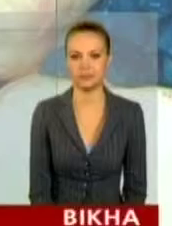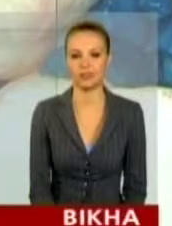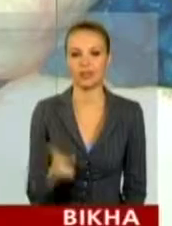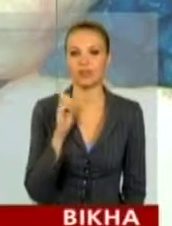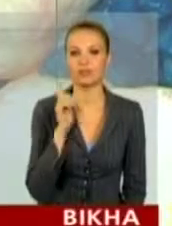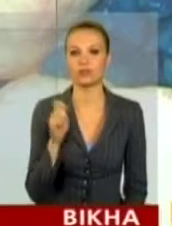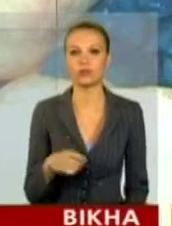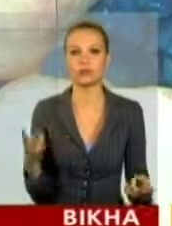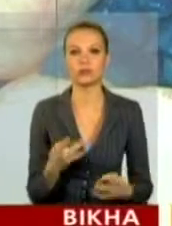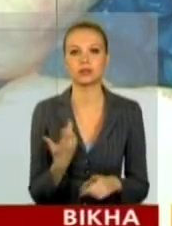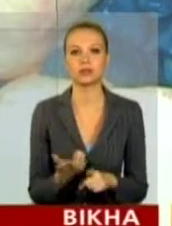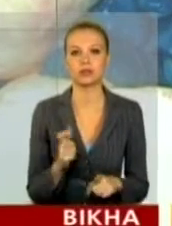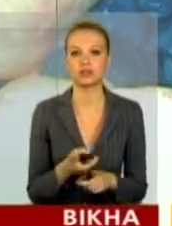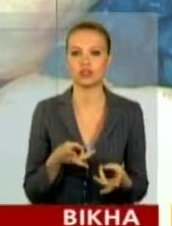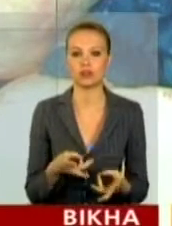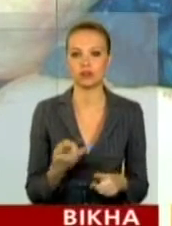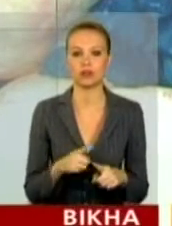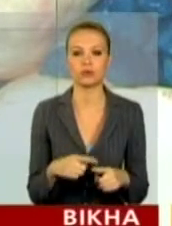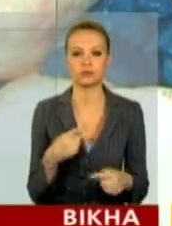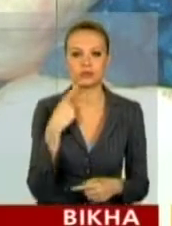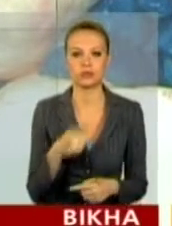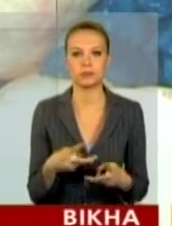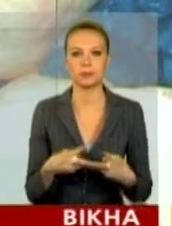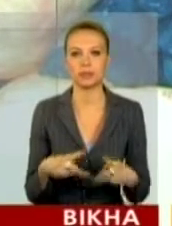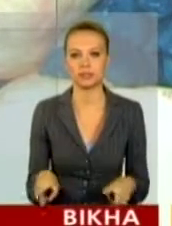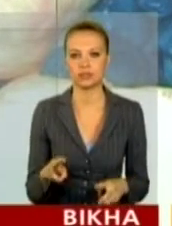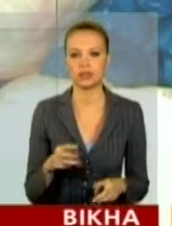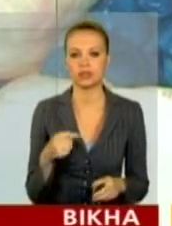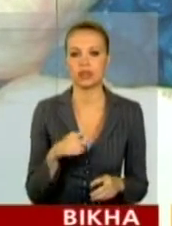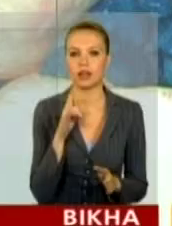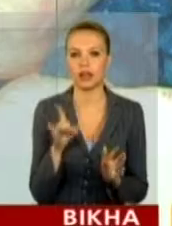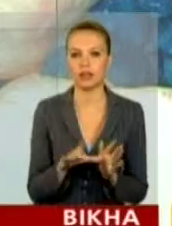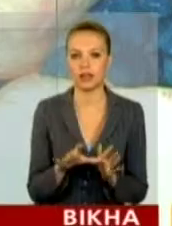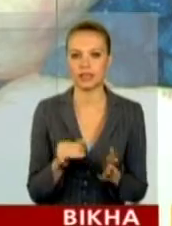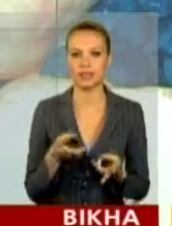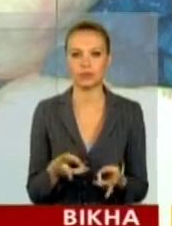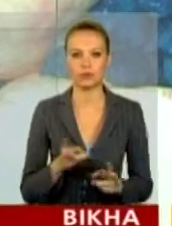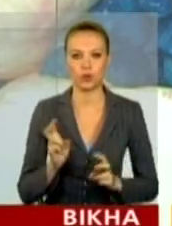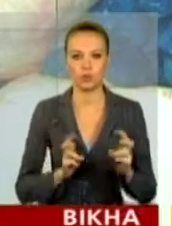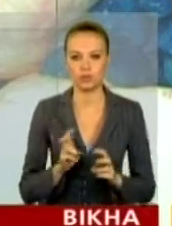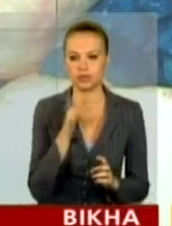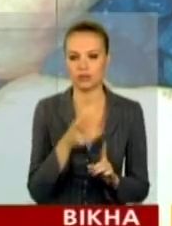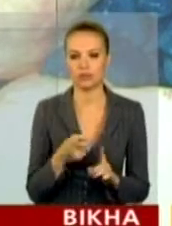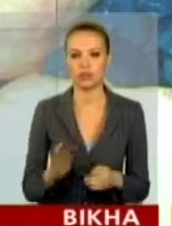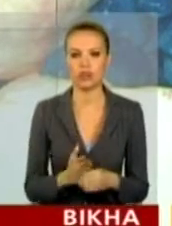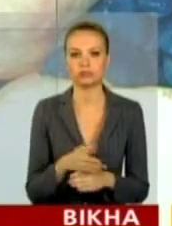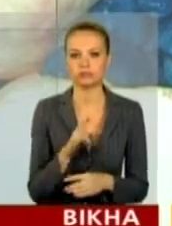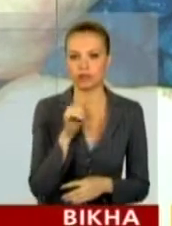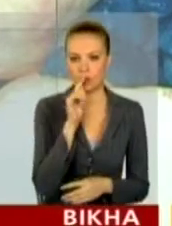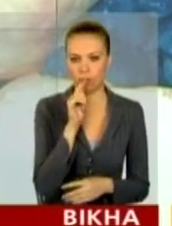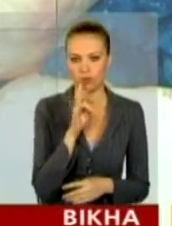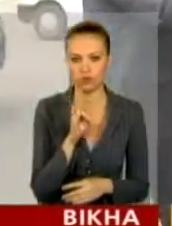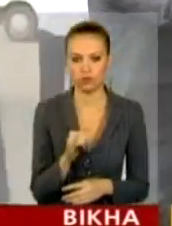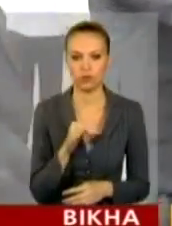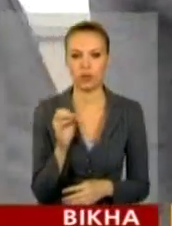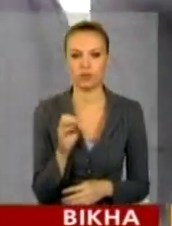в Україні потрібно більше вугілля про це нагадав міністра Шахтаря міністр енергетики і вугільної промисловості під час візиту на Луганщині